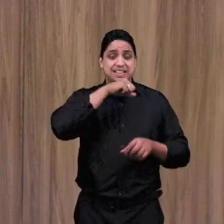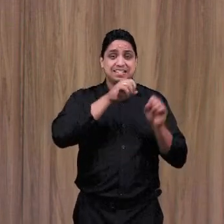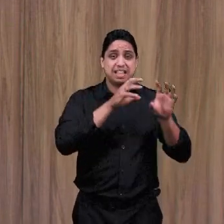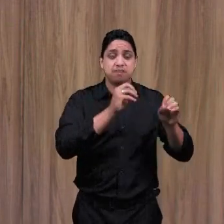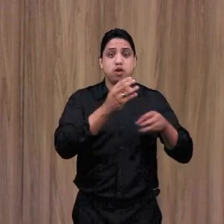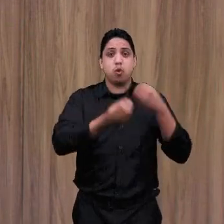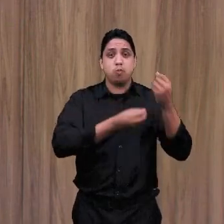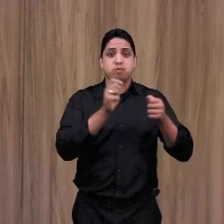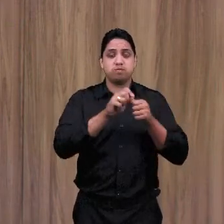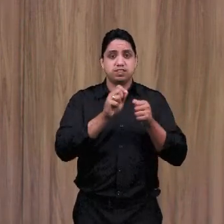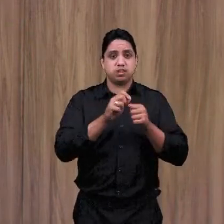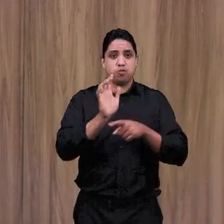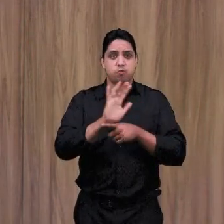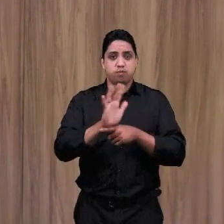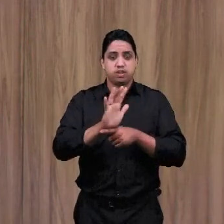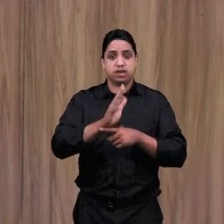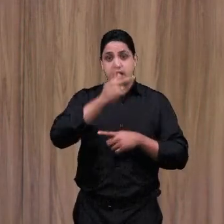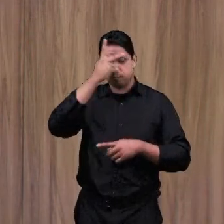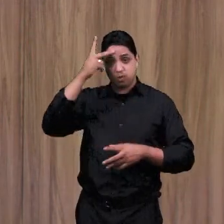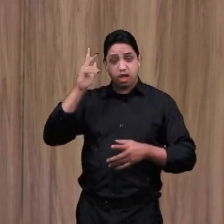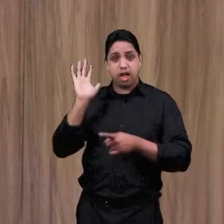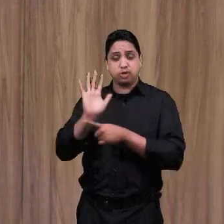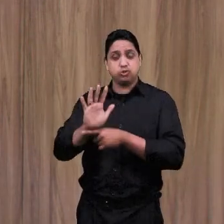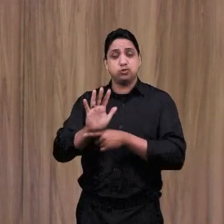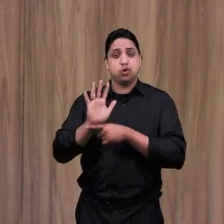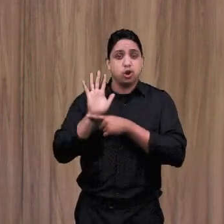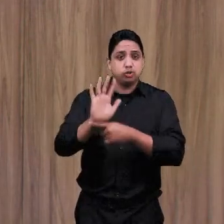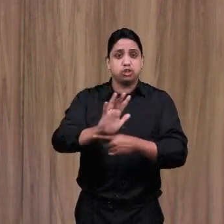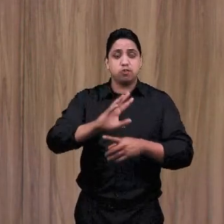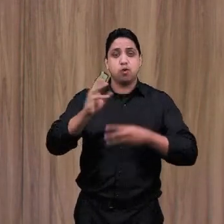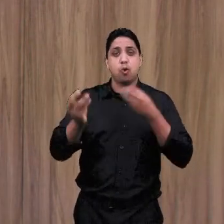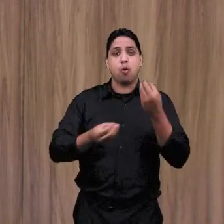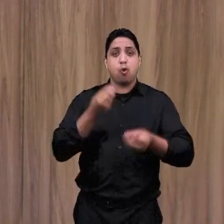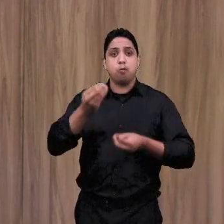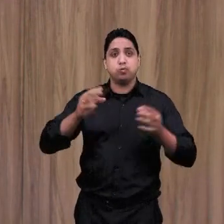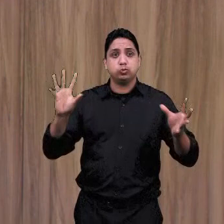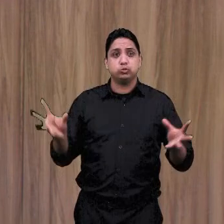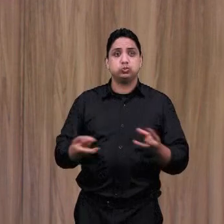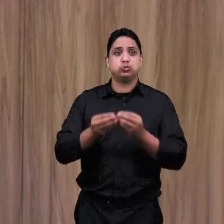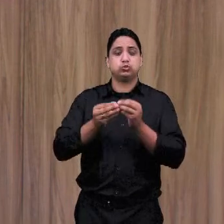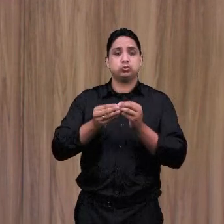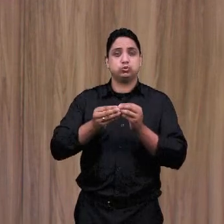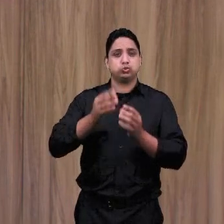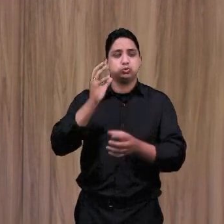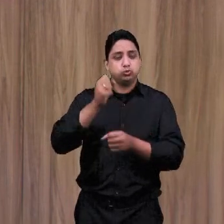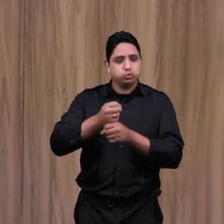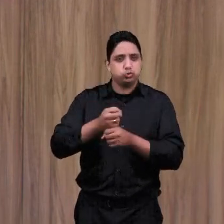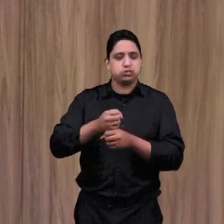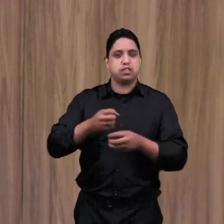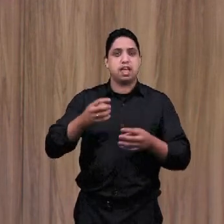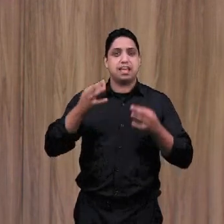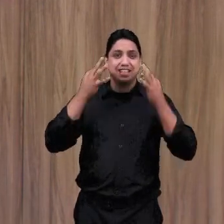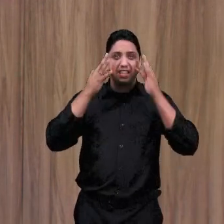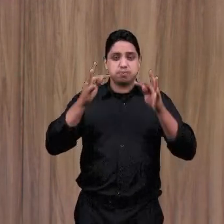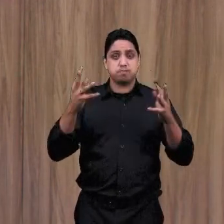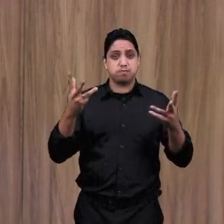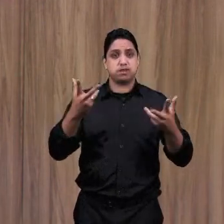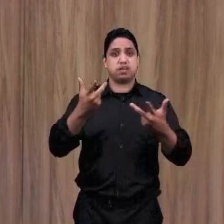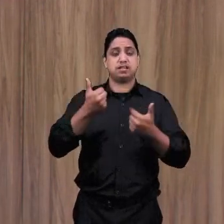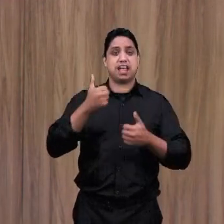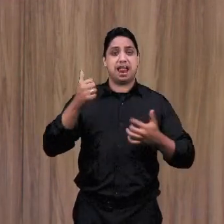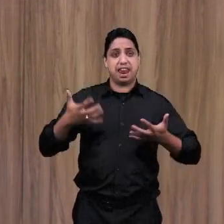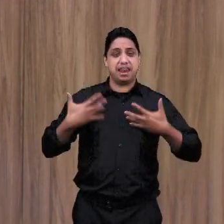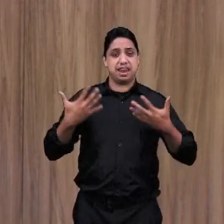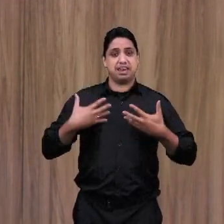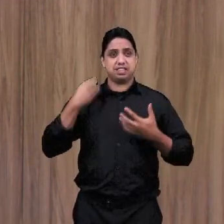Et les frères et sœurs ont aidé à l'édition de ce travail. Et les témoignages sont merveilleux, beaucoup de joie, expérience et d'un